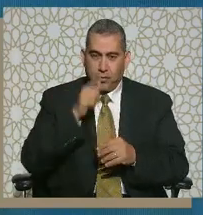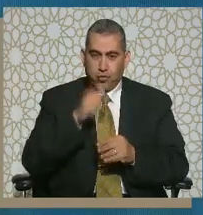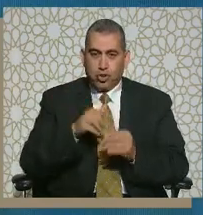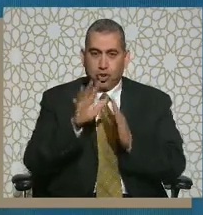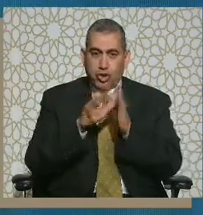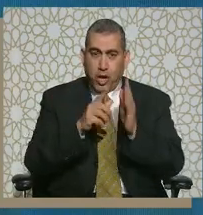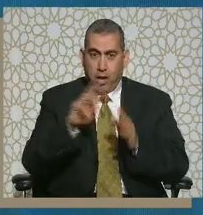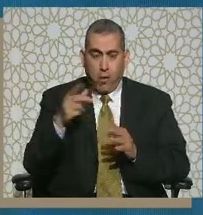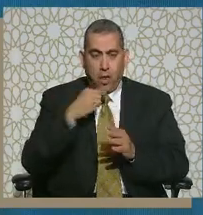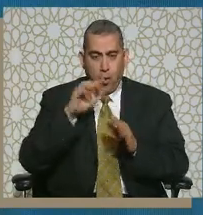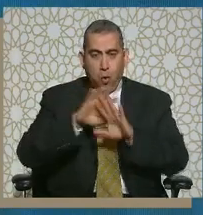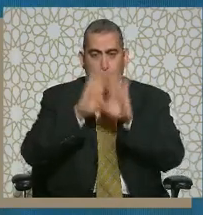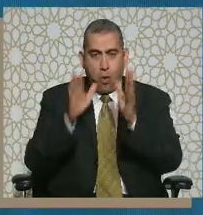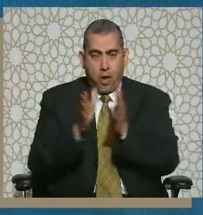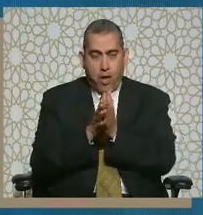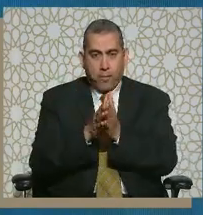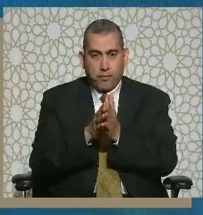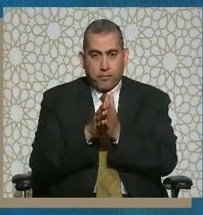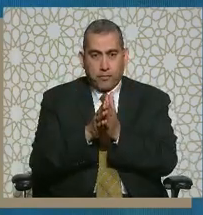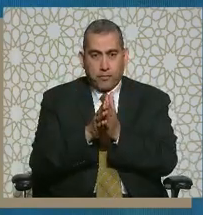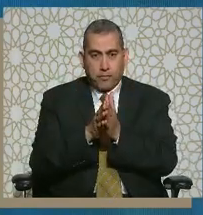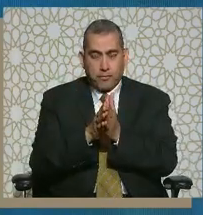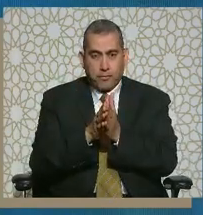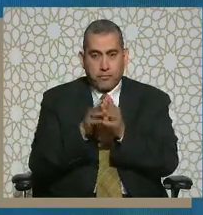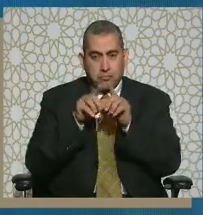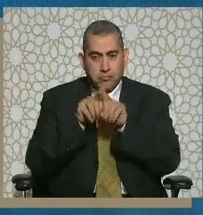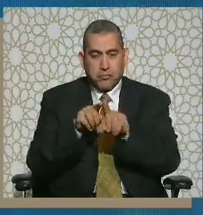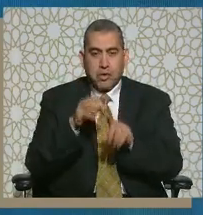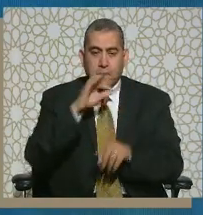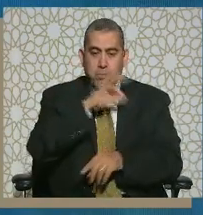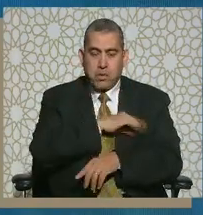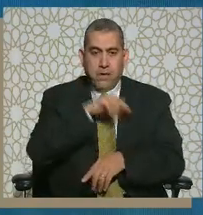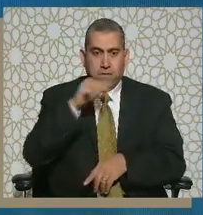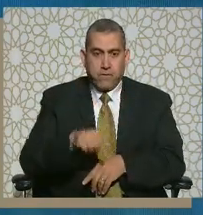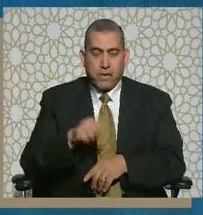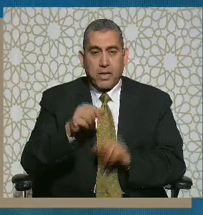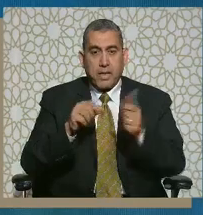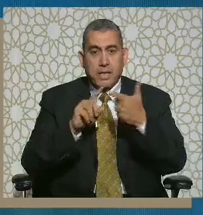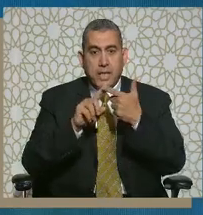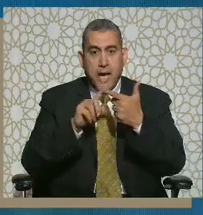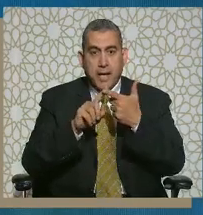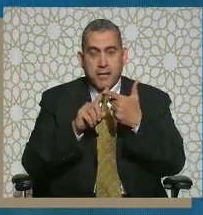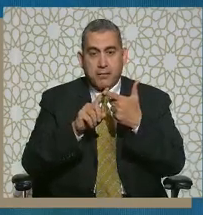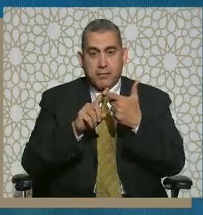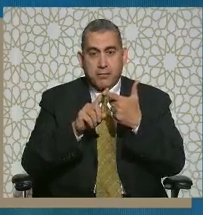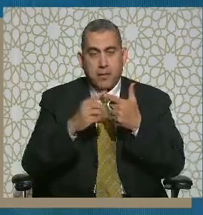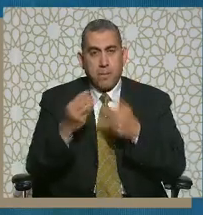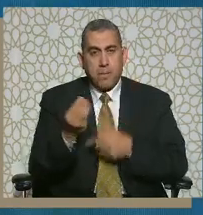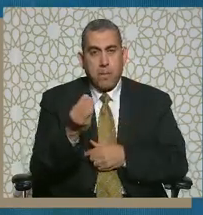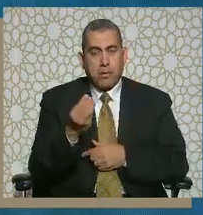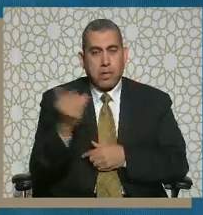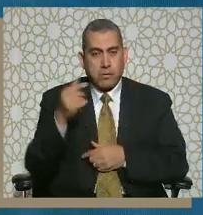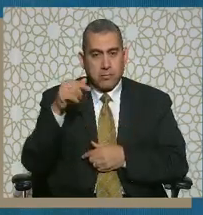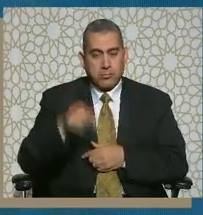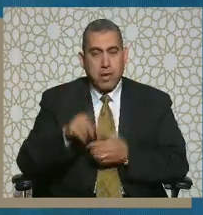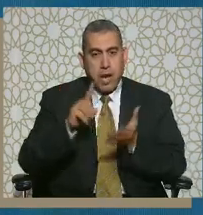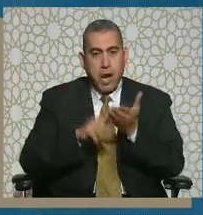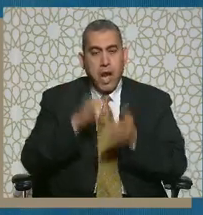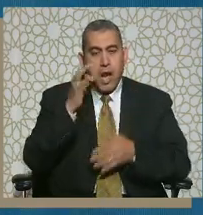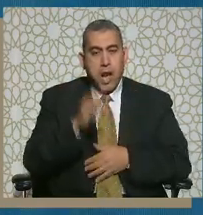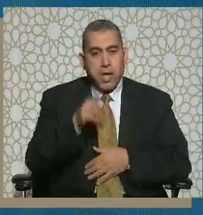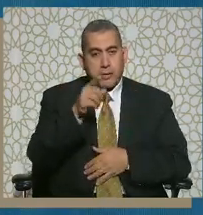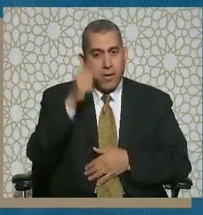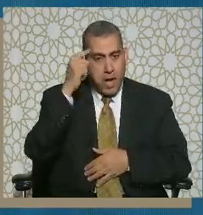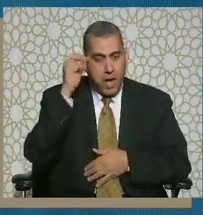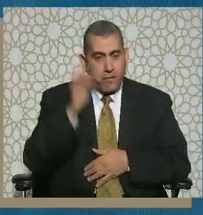وكل اللي تم دوت تم للمصلحة. الأمر الثاني ببساطة خالص لازم تعرف